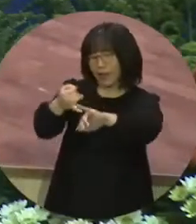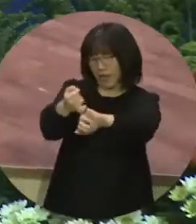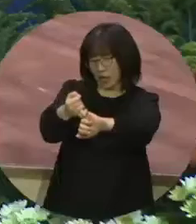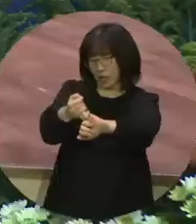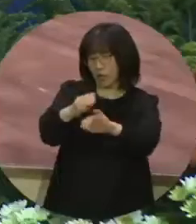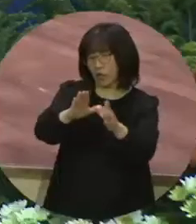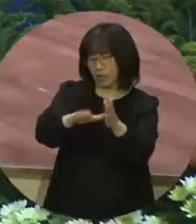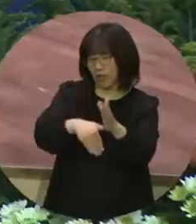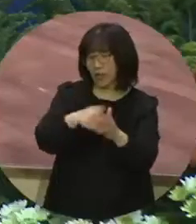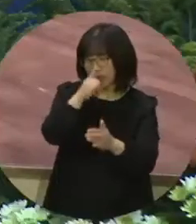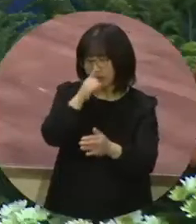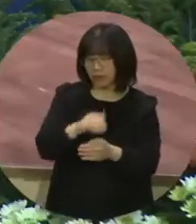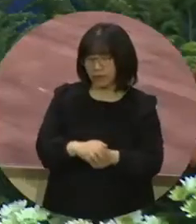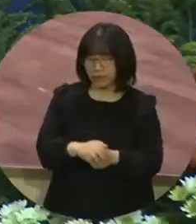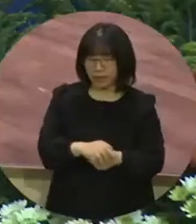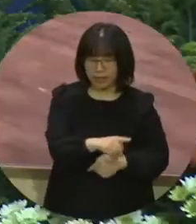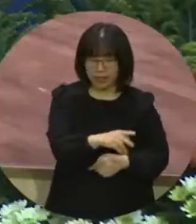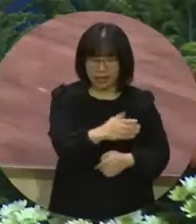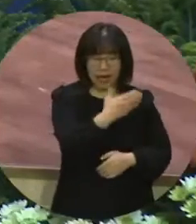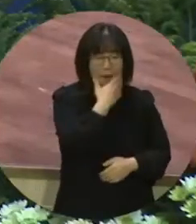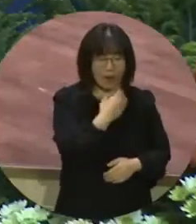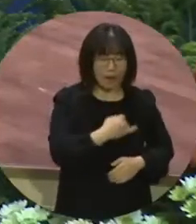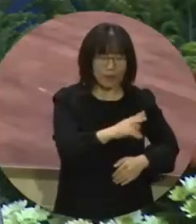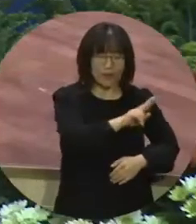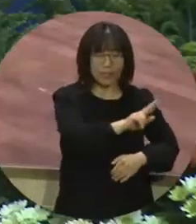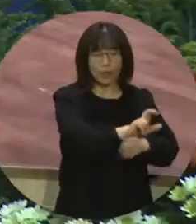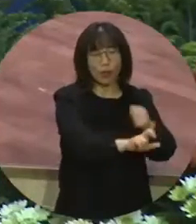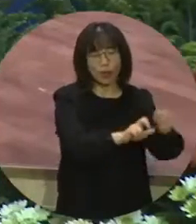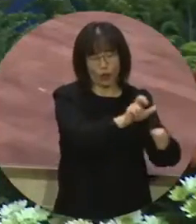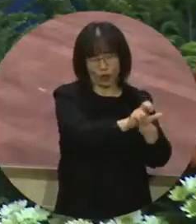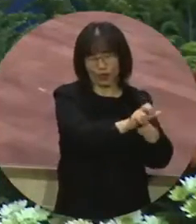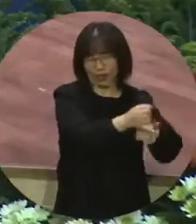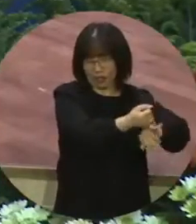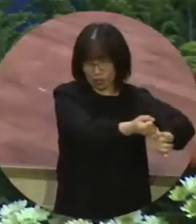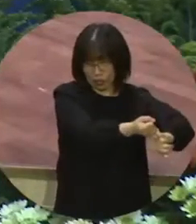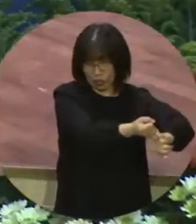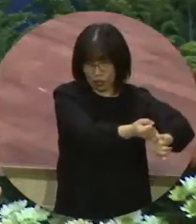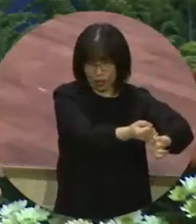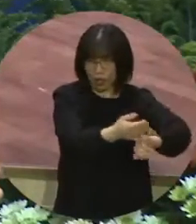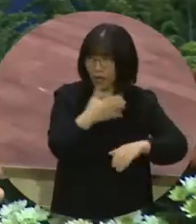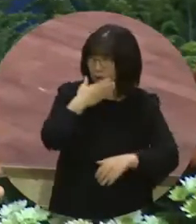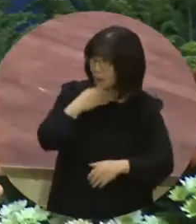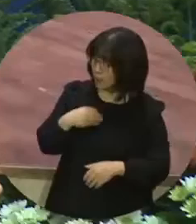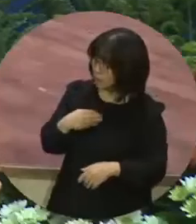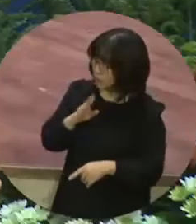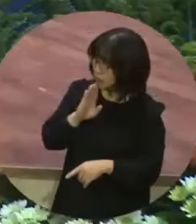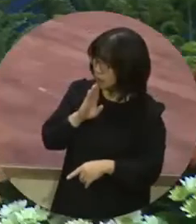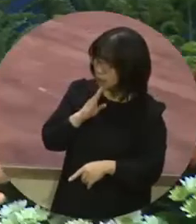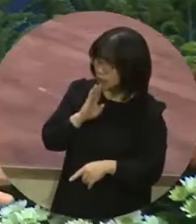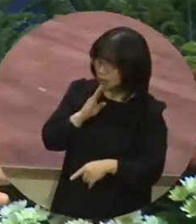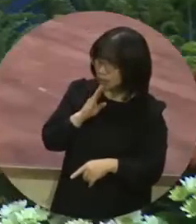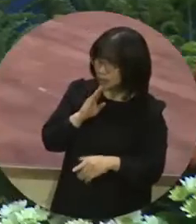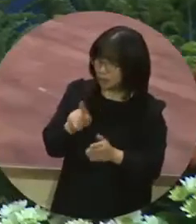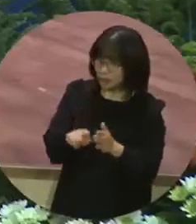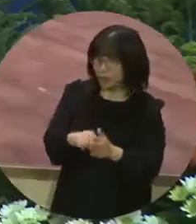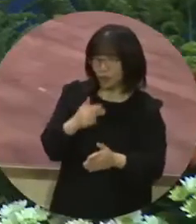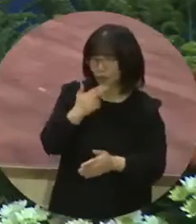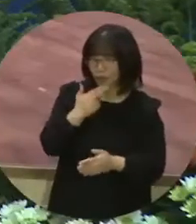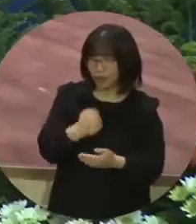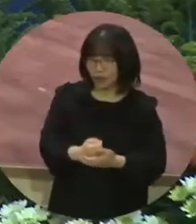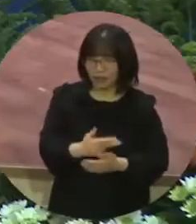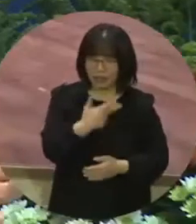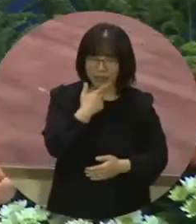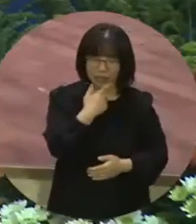하나님의 시간표는 아브라함에게 25년. 그런데 아브라함은 하나님 말씀에 대해서 확신이 없었어. 75세 때